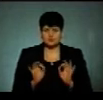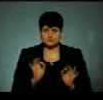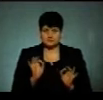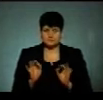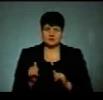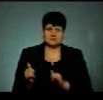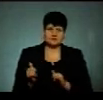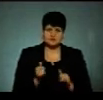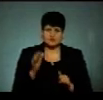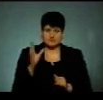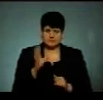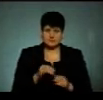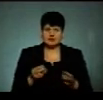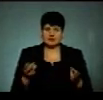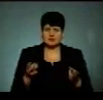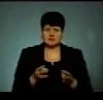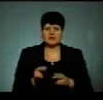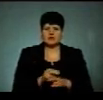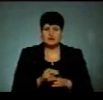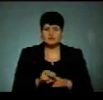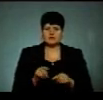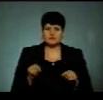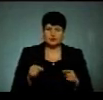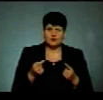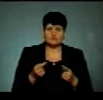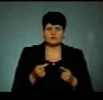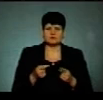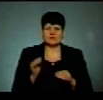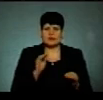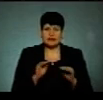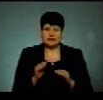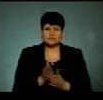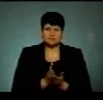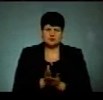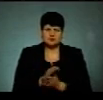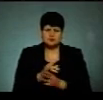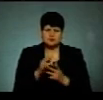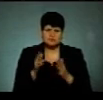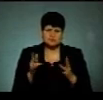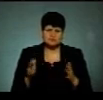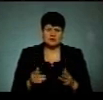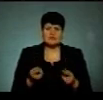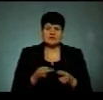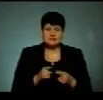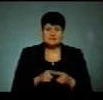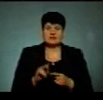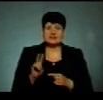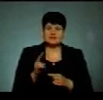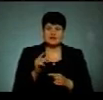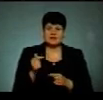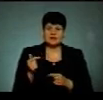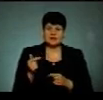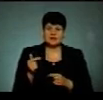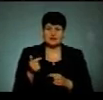і забезпечувати всі необхідні ремонти, відновлення, наладку, обслуговування, це необхідність буде 2